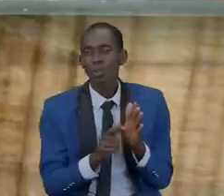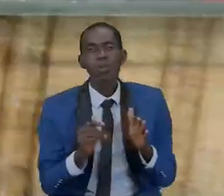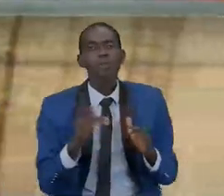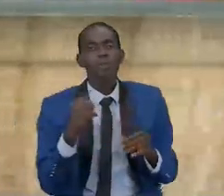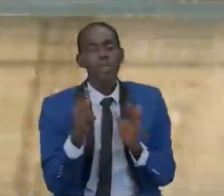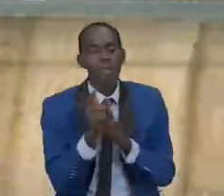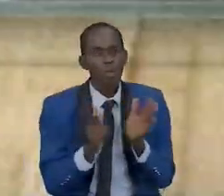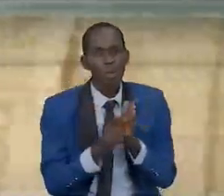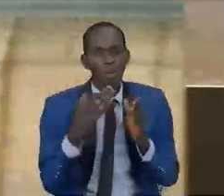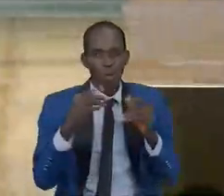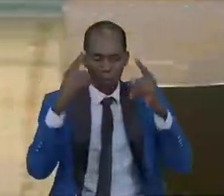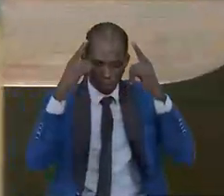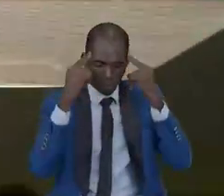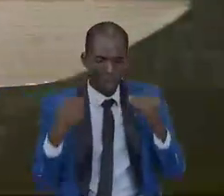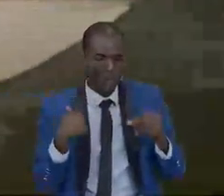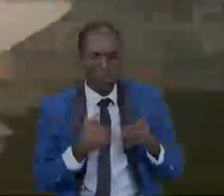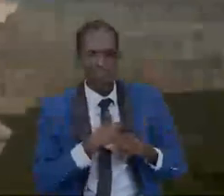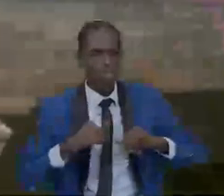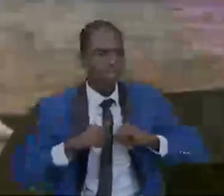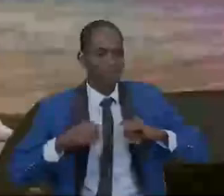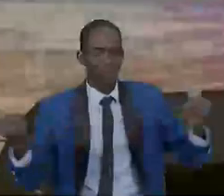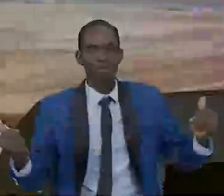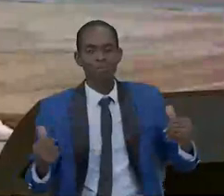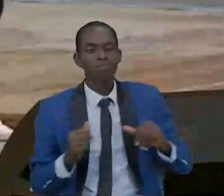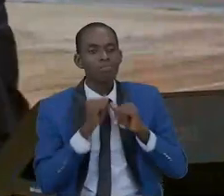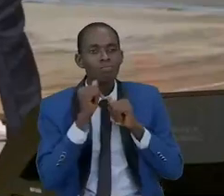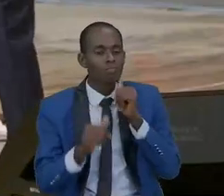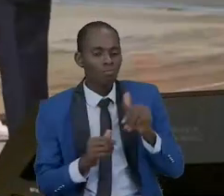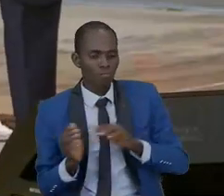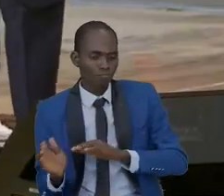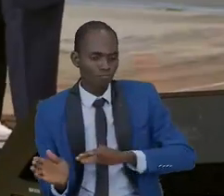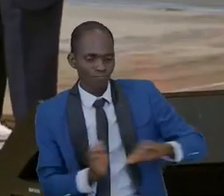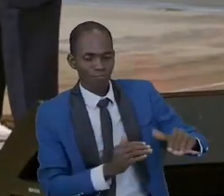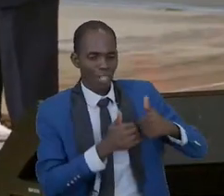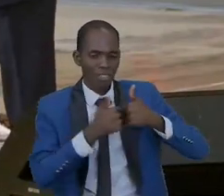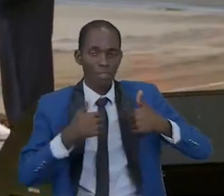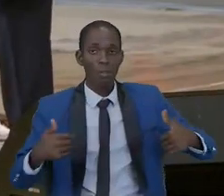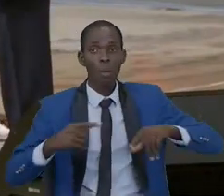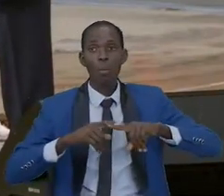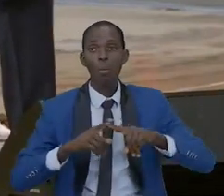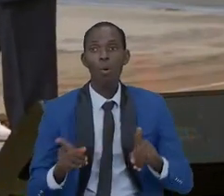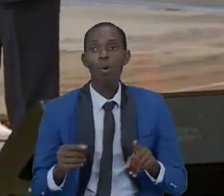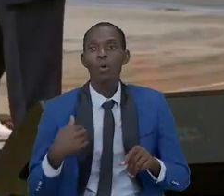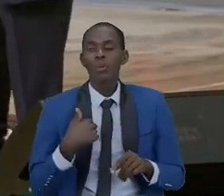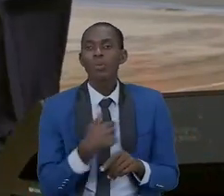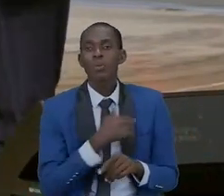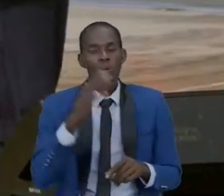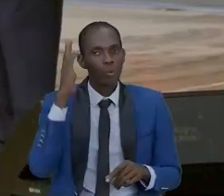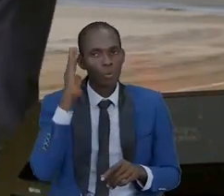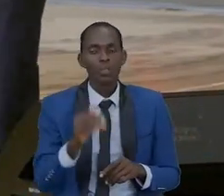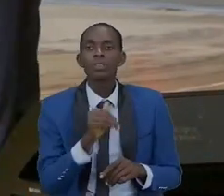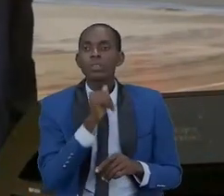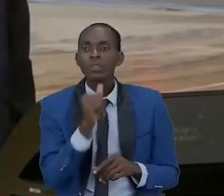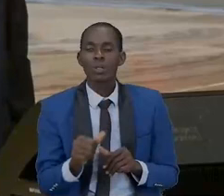mosaïque nous mettons cela nous ne séparons de cela mais nous n'allons pas être